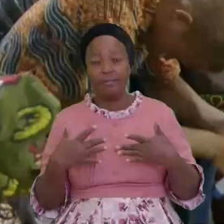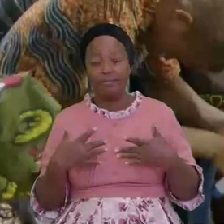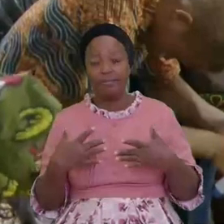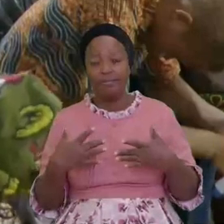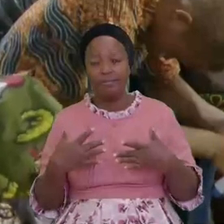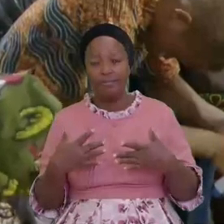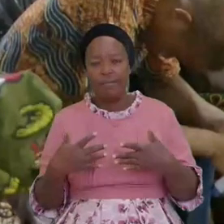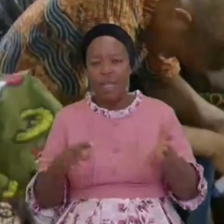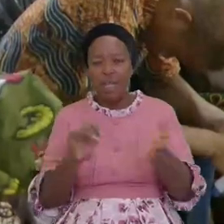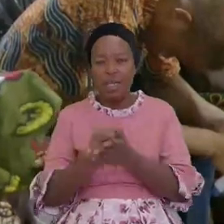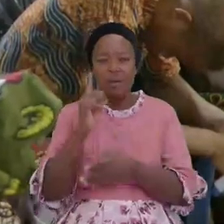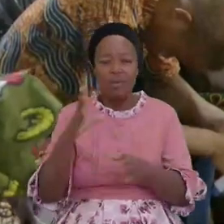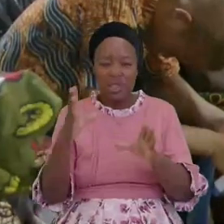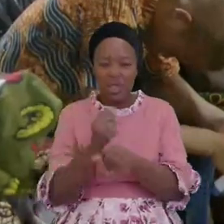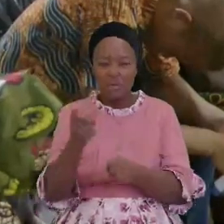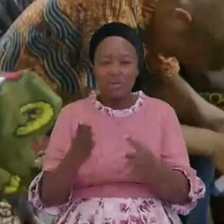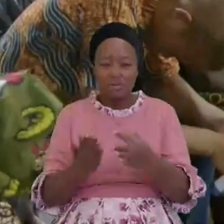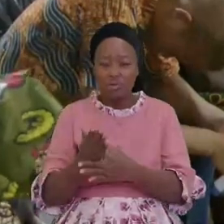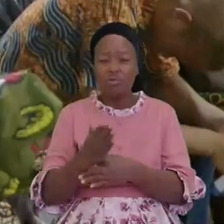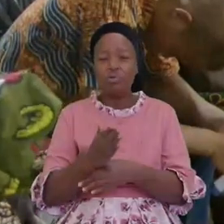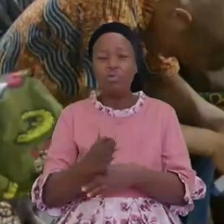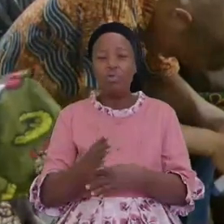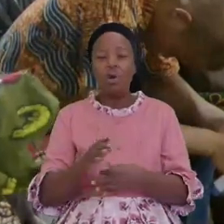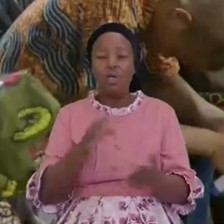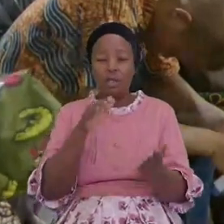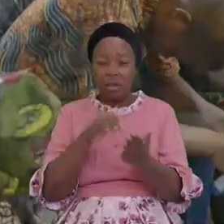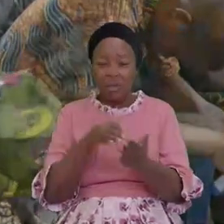qui va te conduire toute la vie,